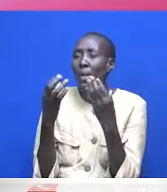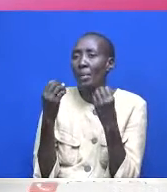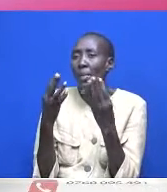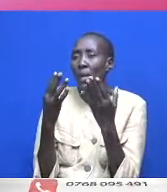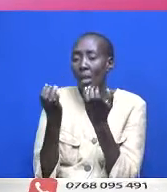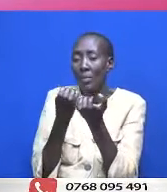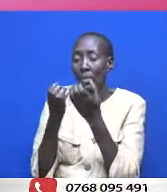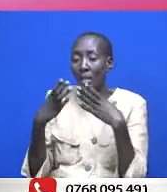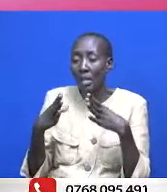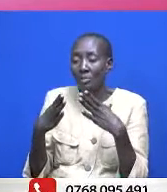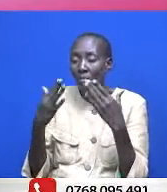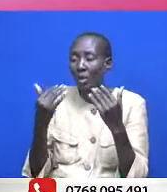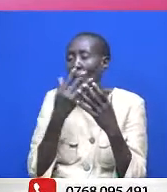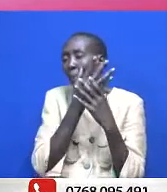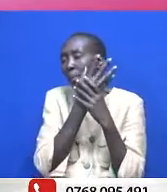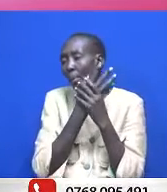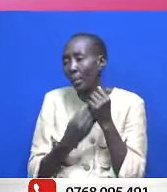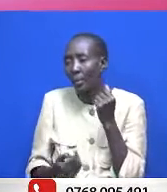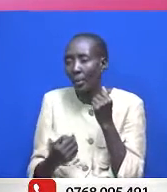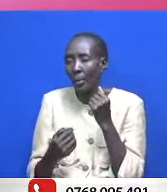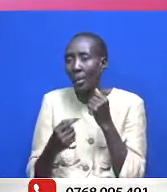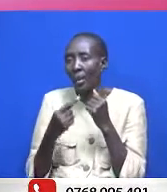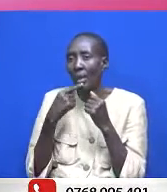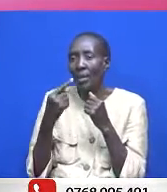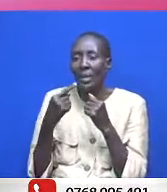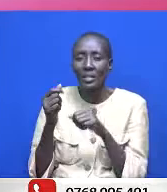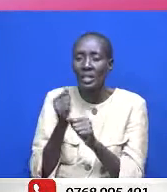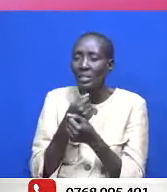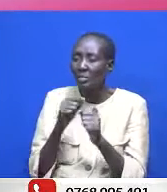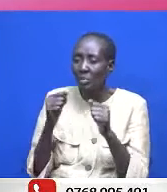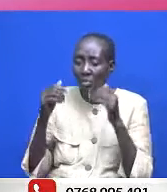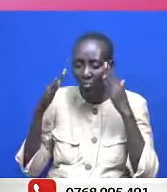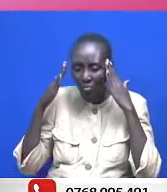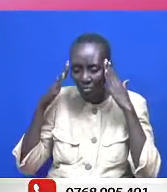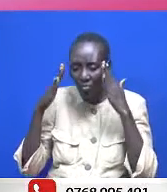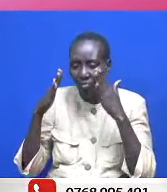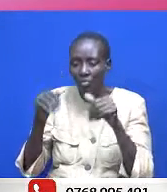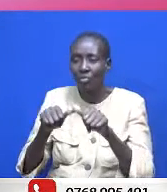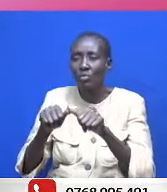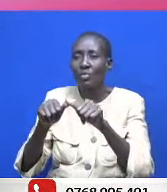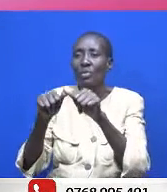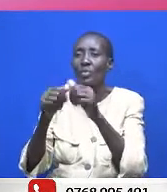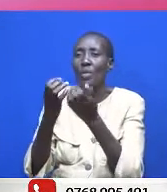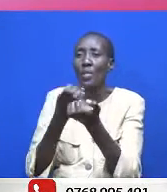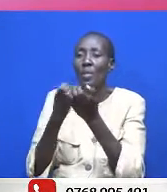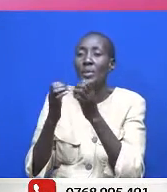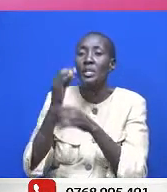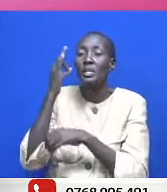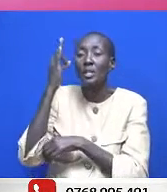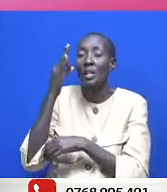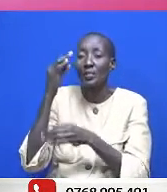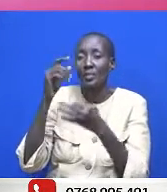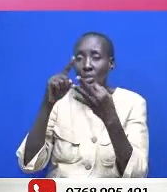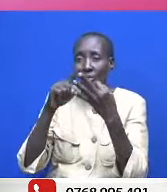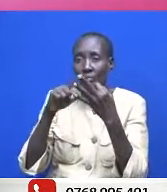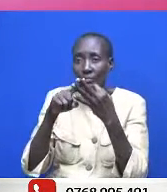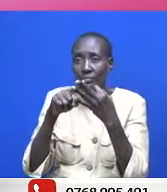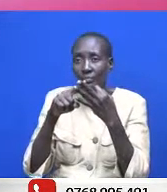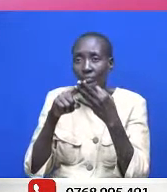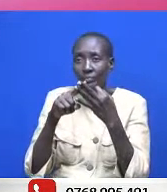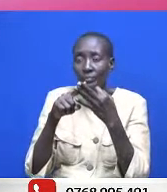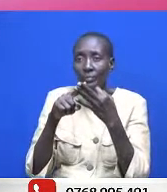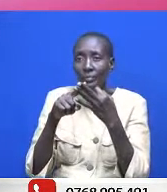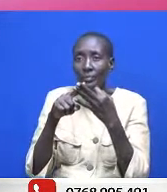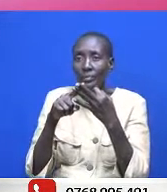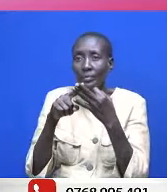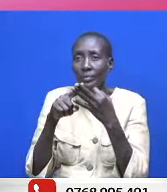wa kufero. Muone kwamba hakuna mwelekeo ya kuendelea na hizo biashara zao hata siku za uzuni. Na la tatu ni mambo ya legal and regulatory, mambo